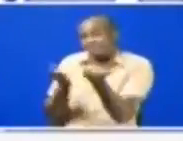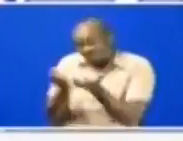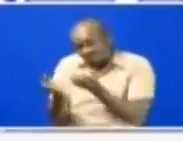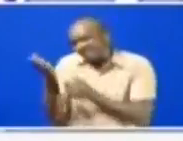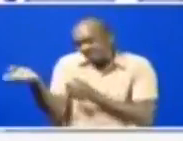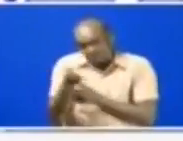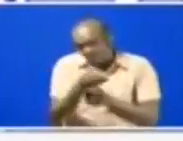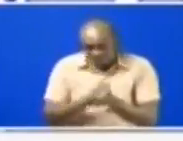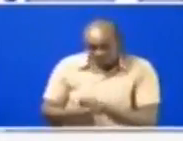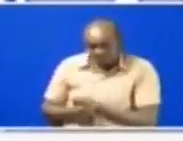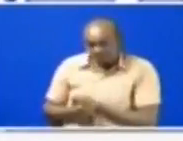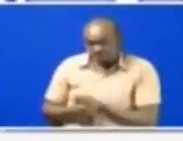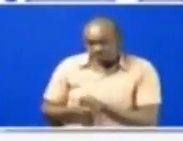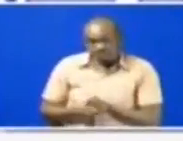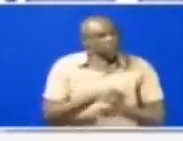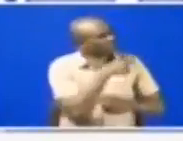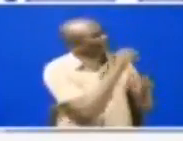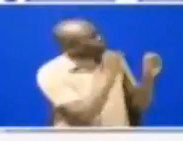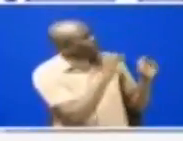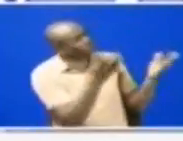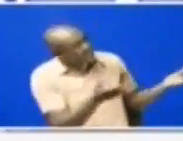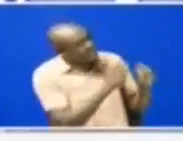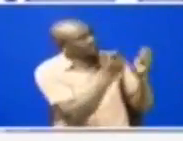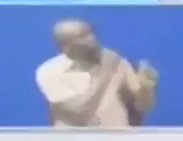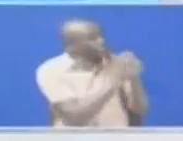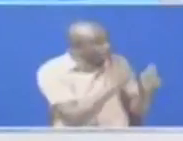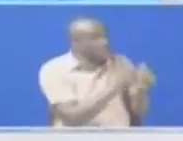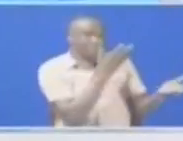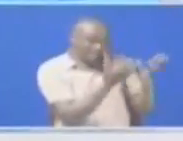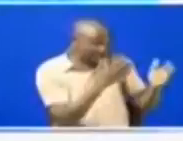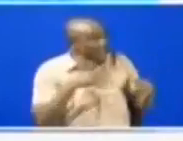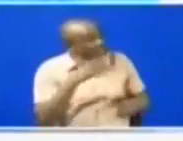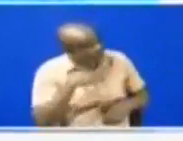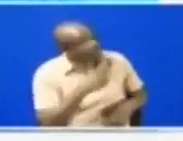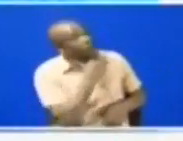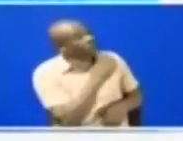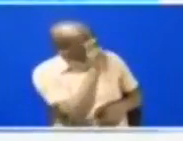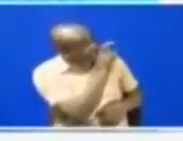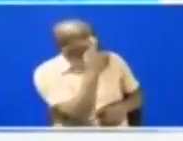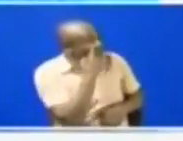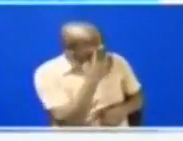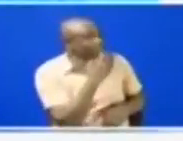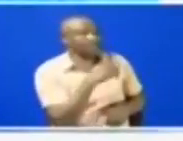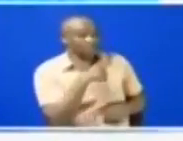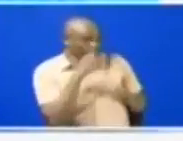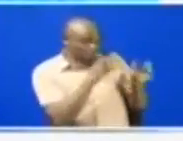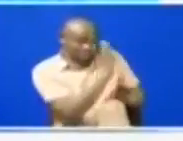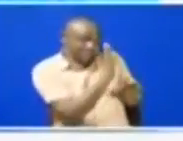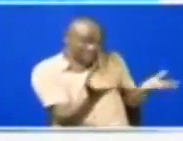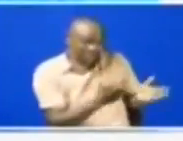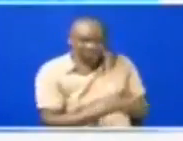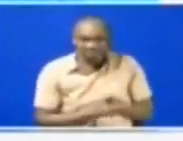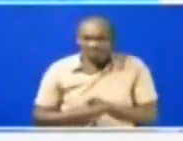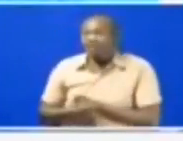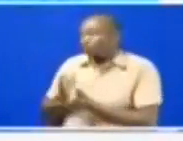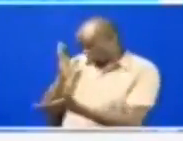biashara kidogo. Yeah. Unafanya coaching wapi, timu ipi? Pengine kuna wale watu ambao wanatazama wangependa sana uwe kocha wao. Yeah.